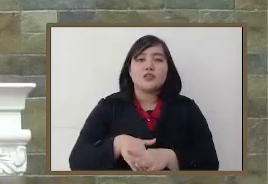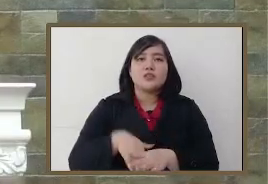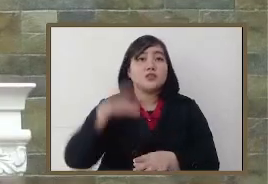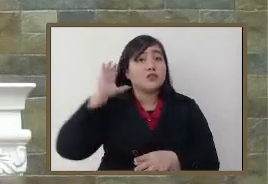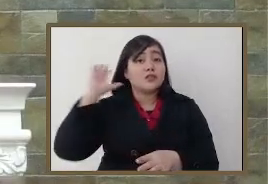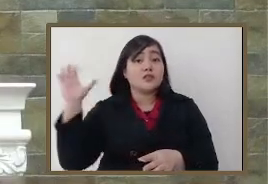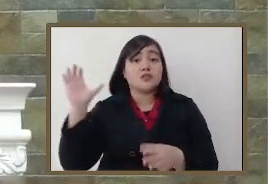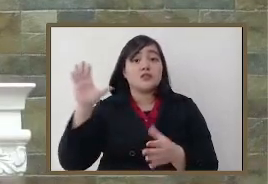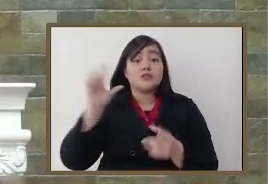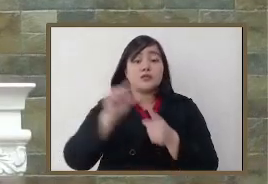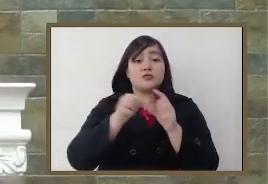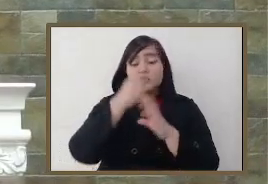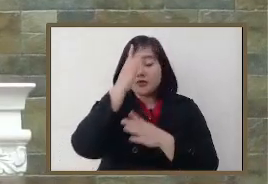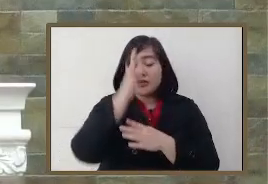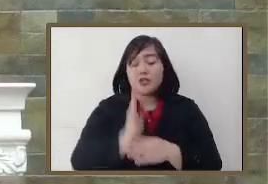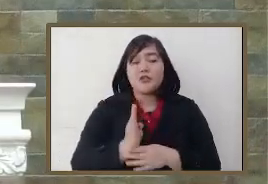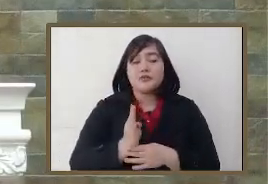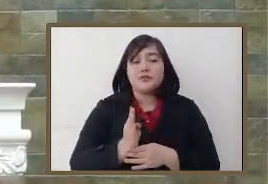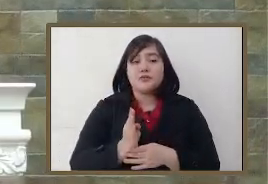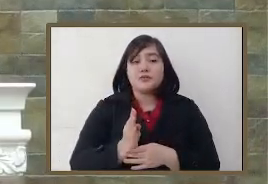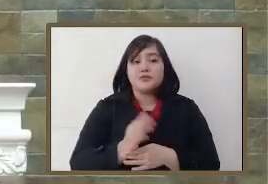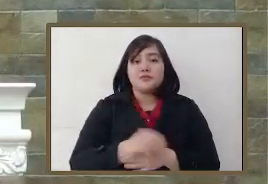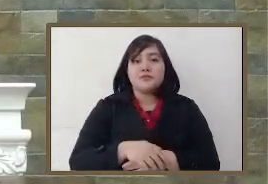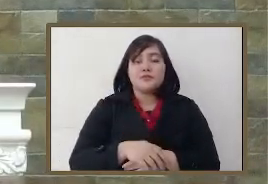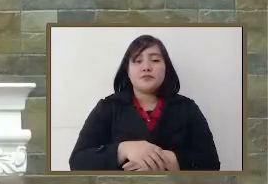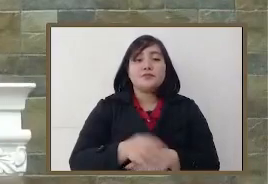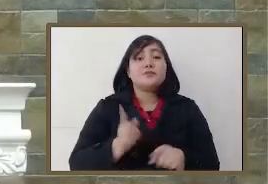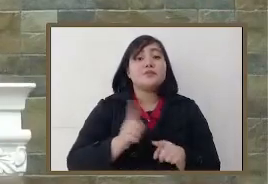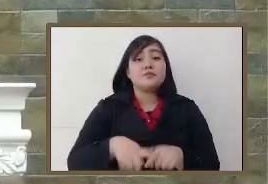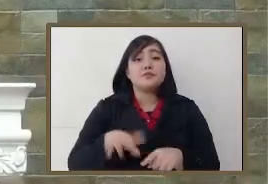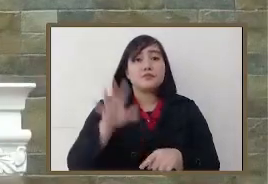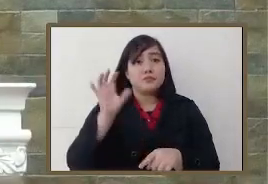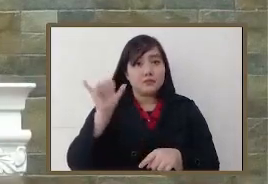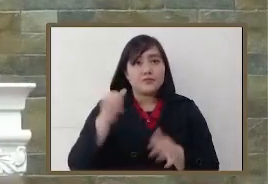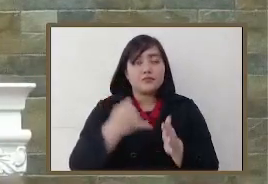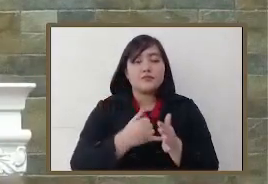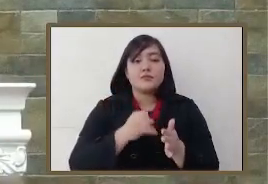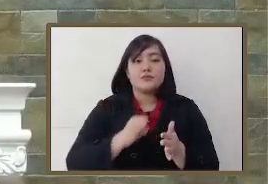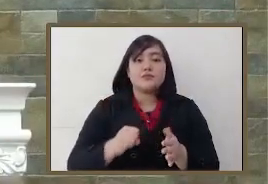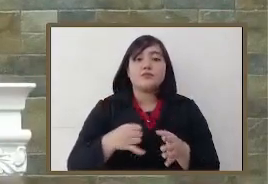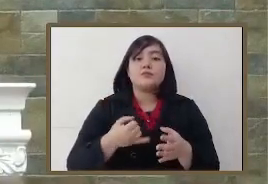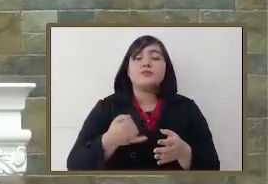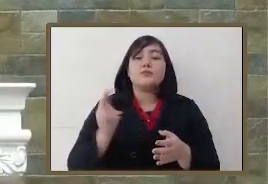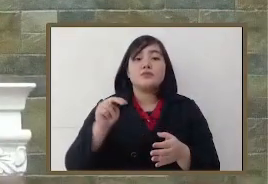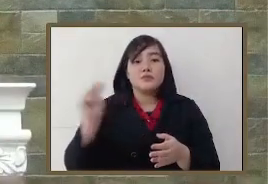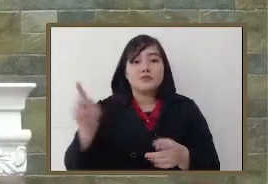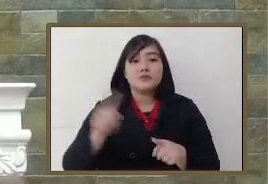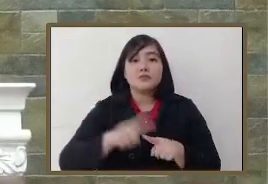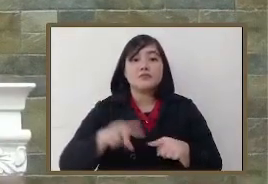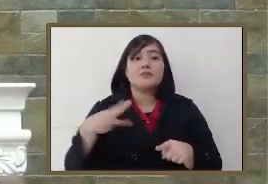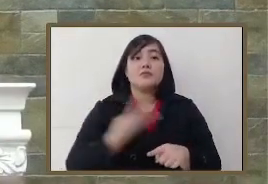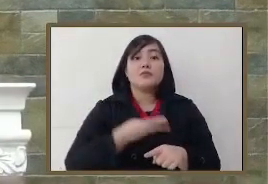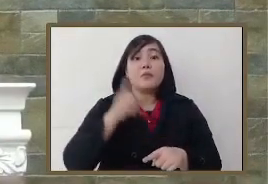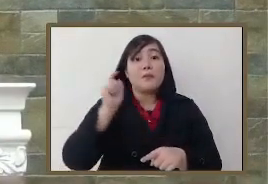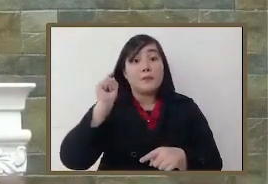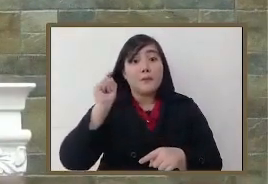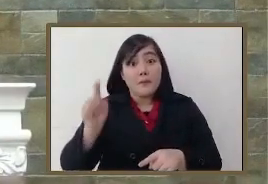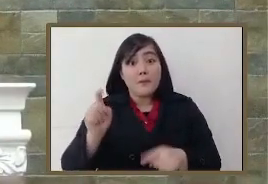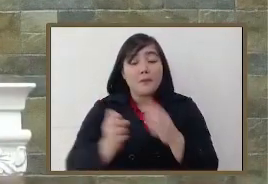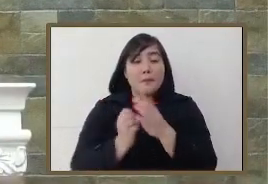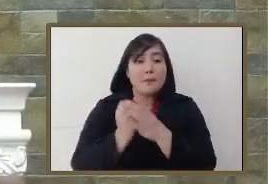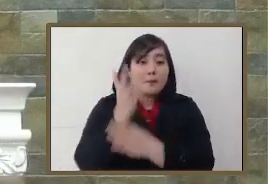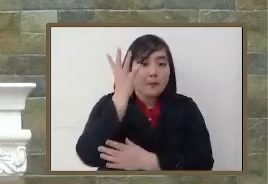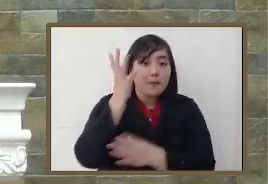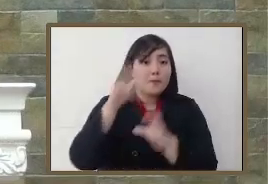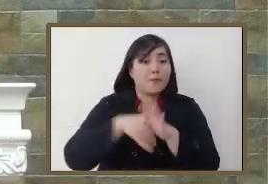Now, of course, kinakailangan. Instrumento po yan. But we have to grow in the knowledge. So